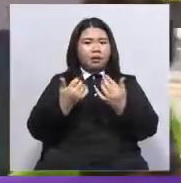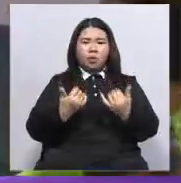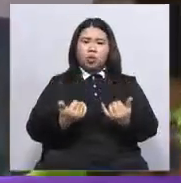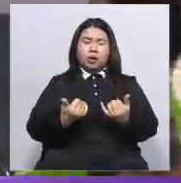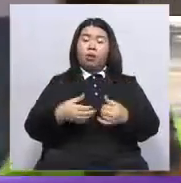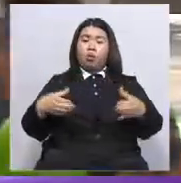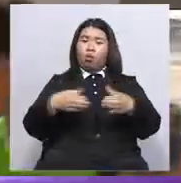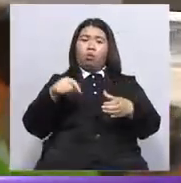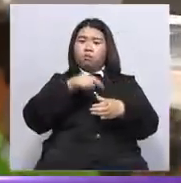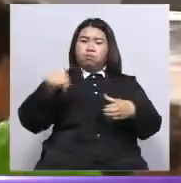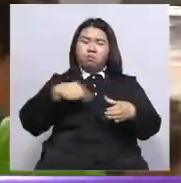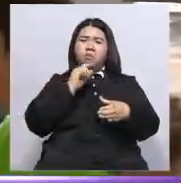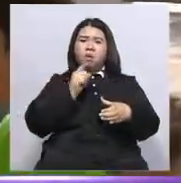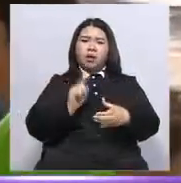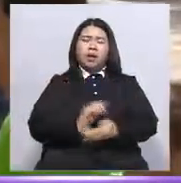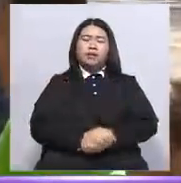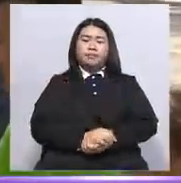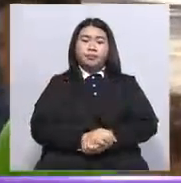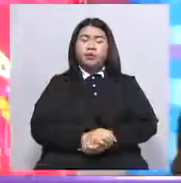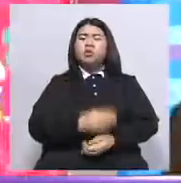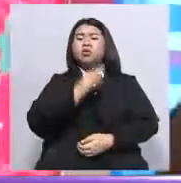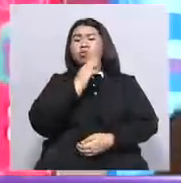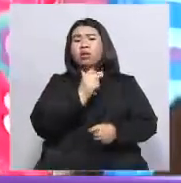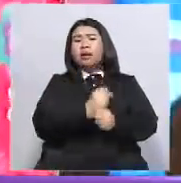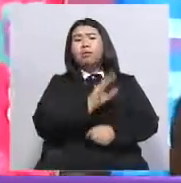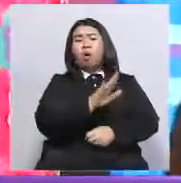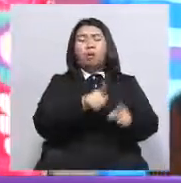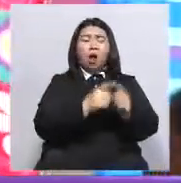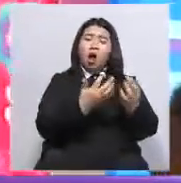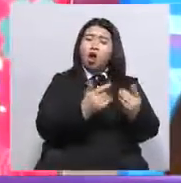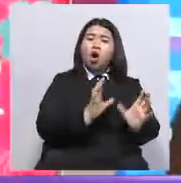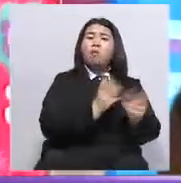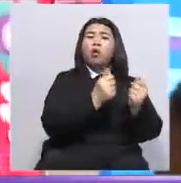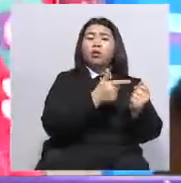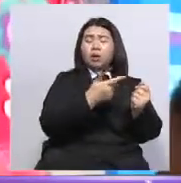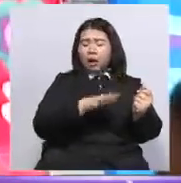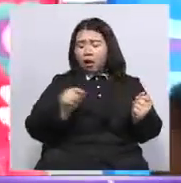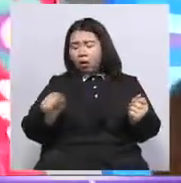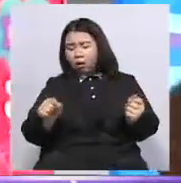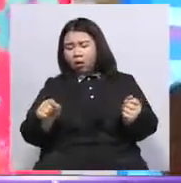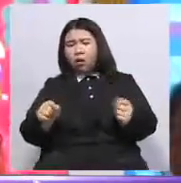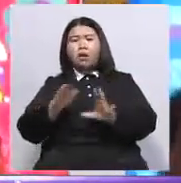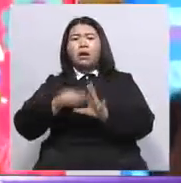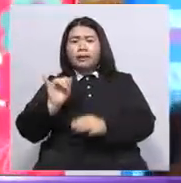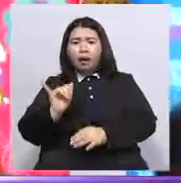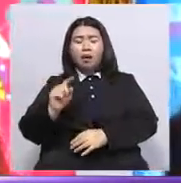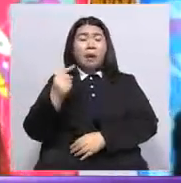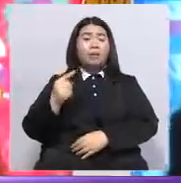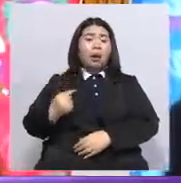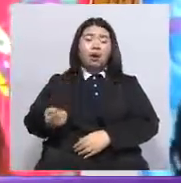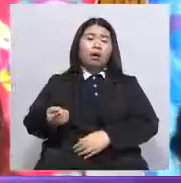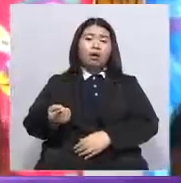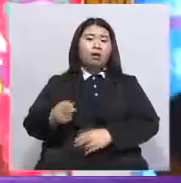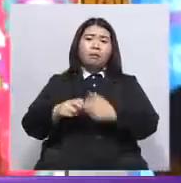ของกลุ่มเกษตรกรกลุ่มนี้ค่ะเขาก็บอกว่าการทำแบบนี้ของกองทุนน่ะก็ถือว่าเป็นการกระจัดสิทธิ์ของเกษตรกรในรายอื่นๆ